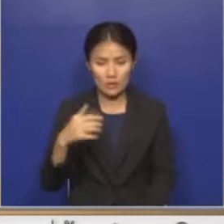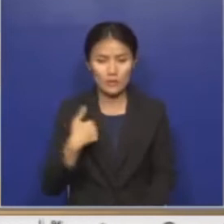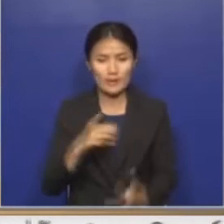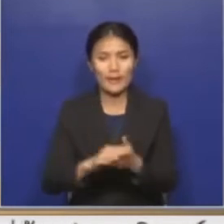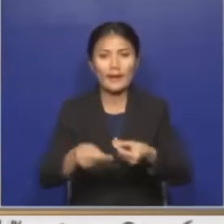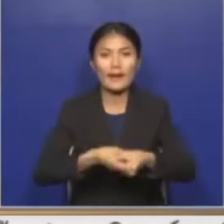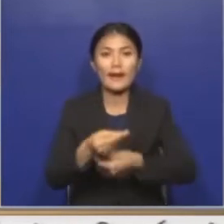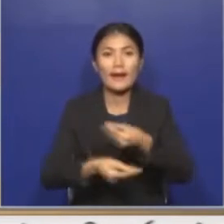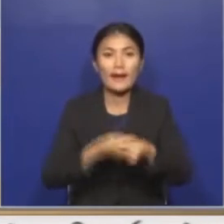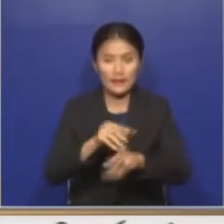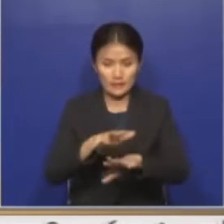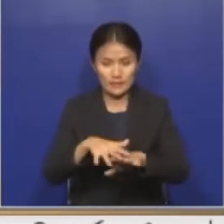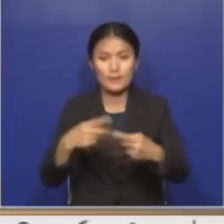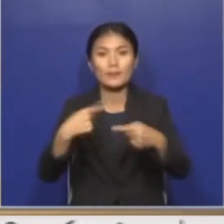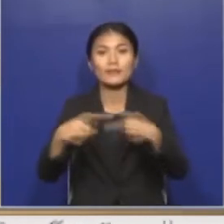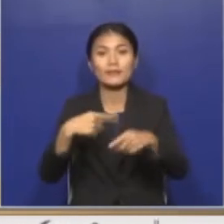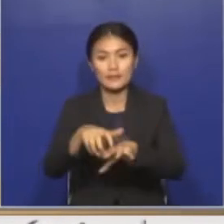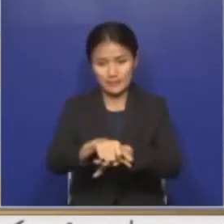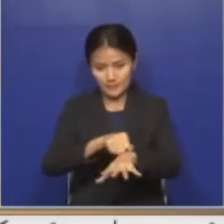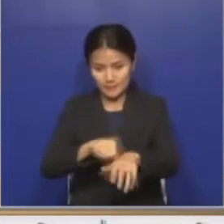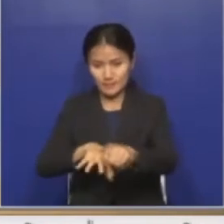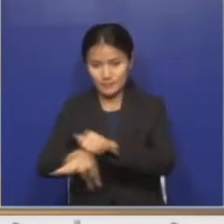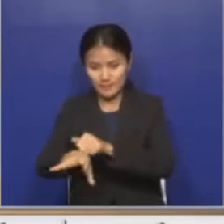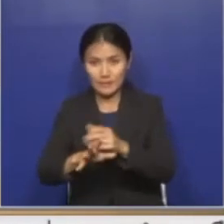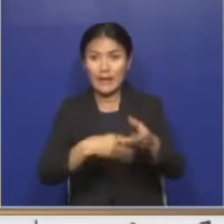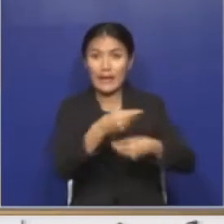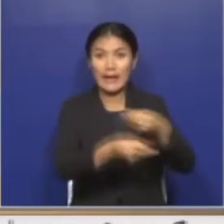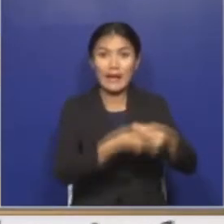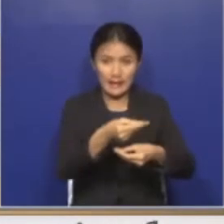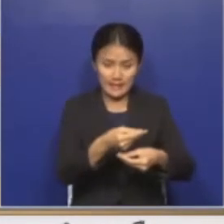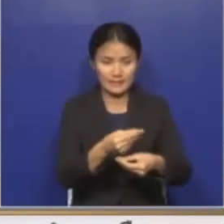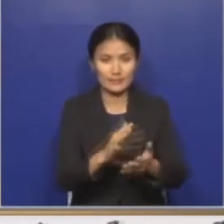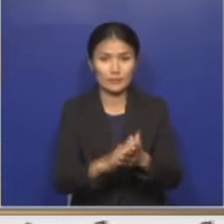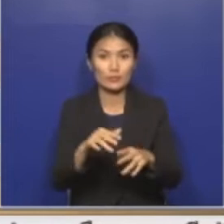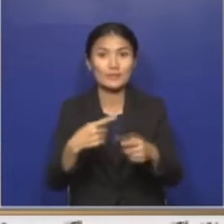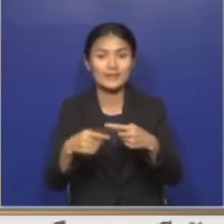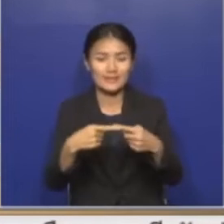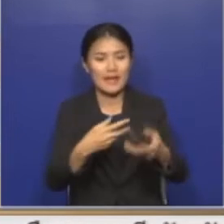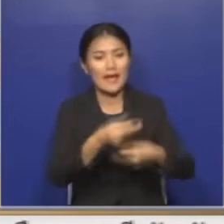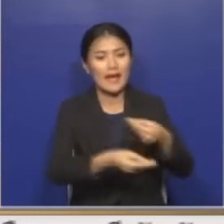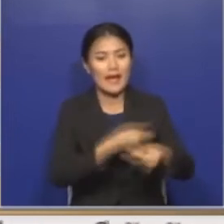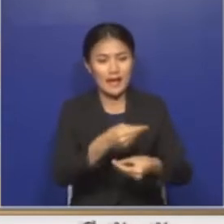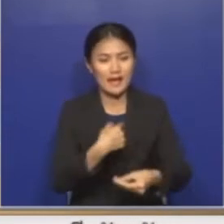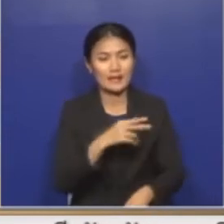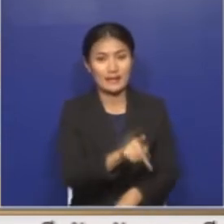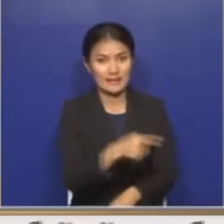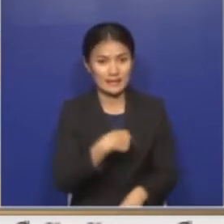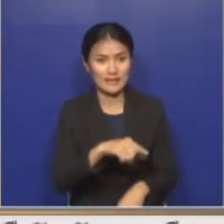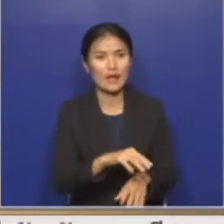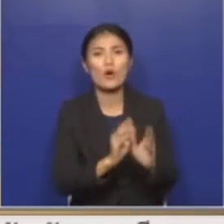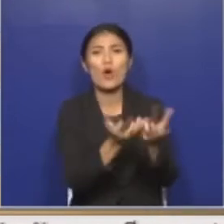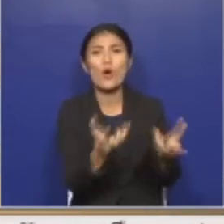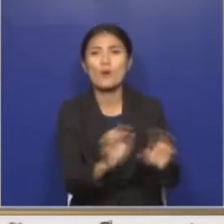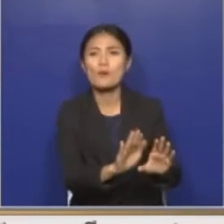อย่างเนี่ยให้กับองค์การคลังสินค้าแสนกว่าล้านองค์การคลังสินค้านะครับก็แปลกครับ